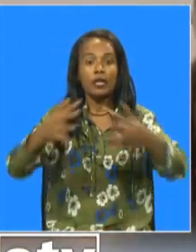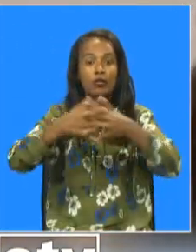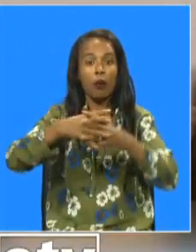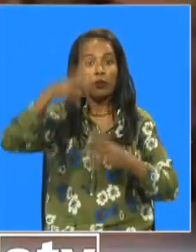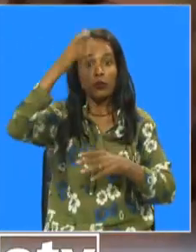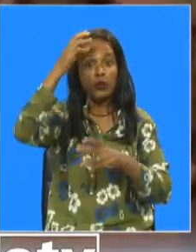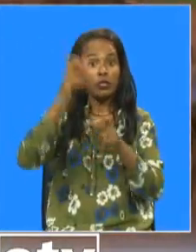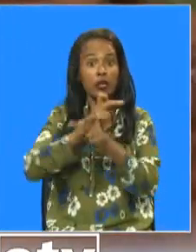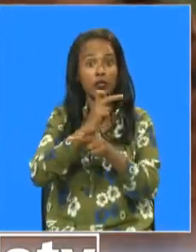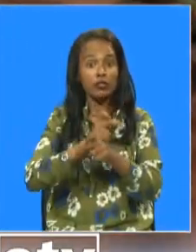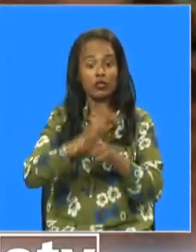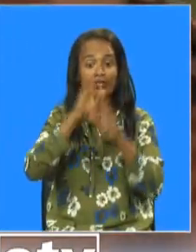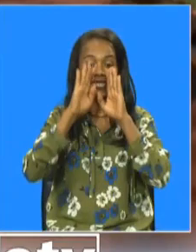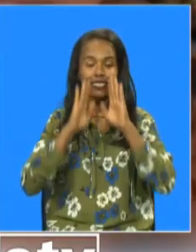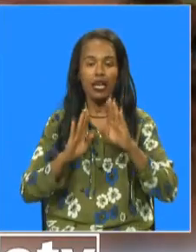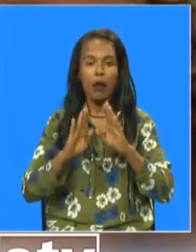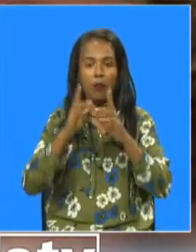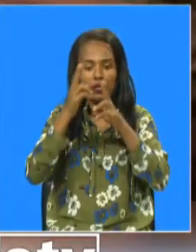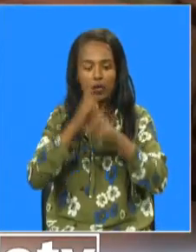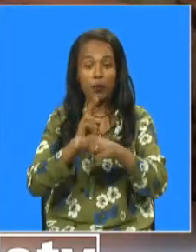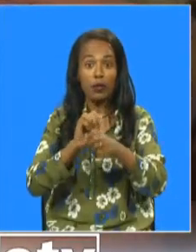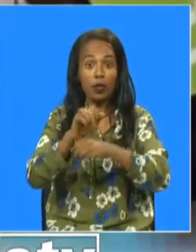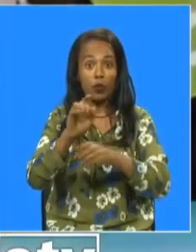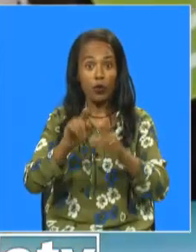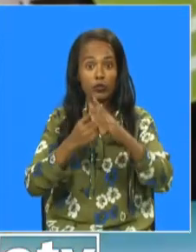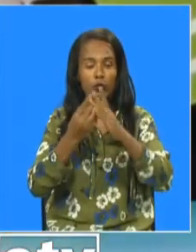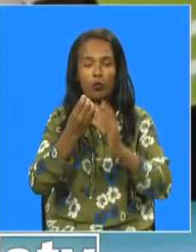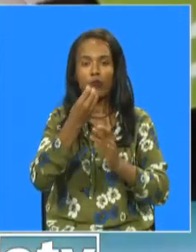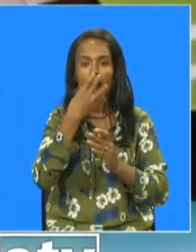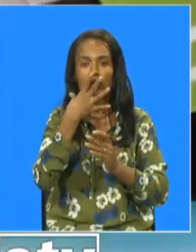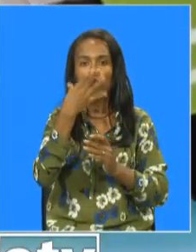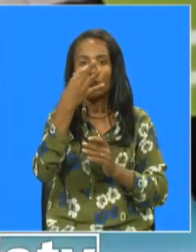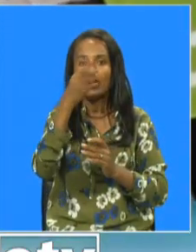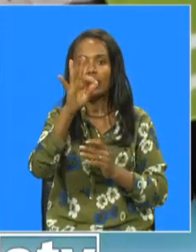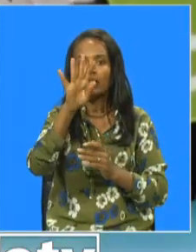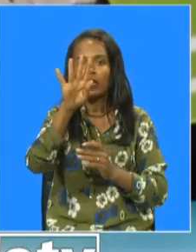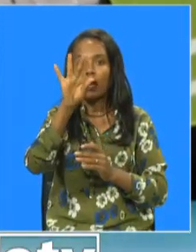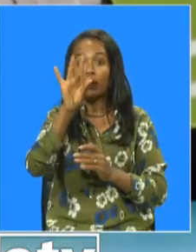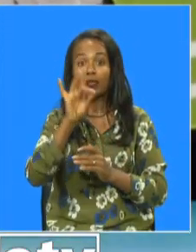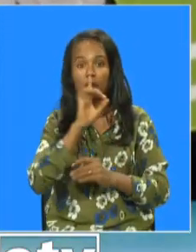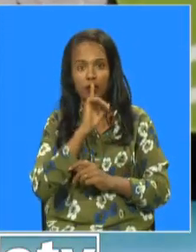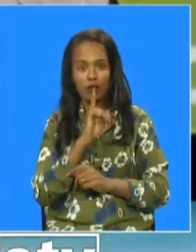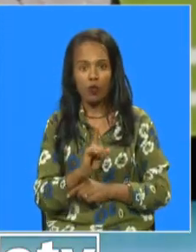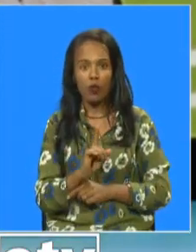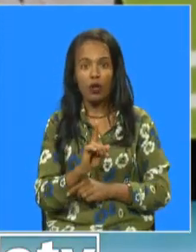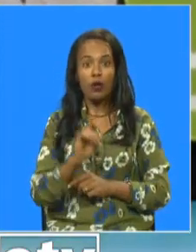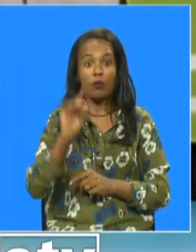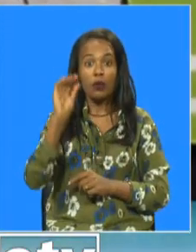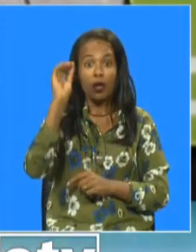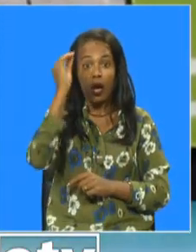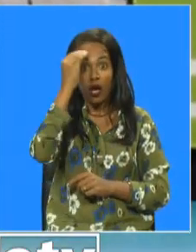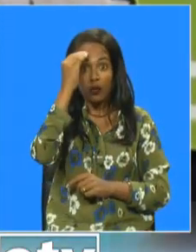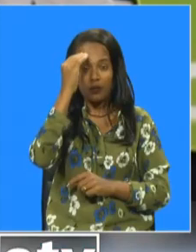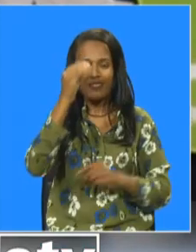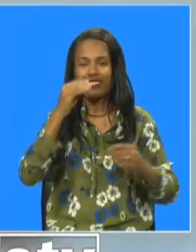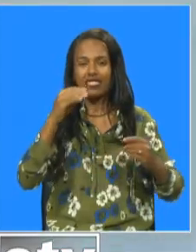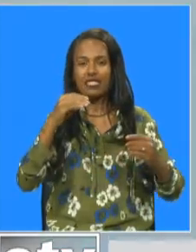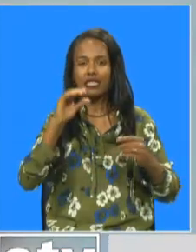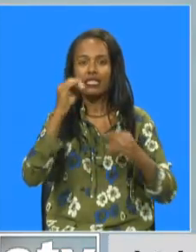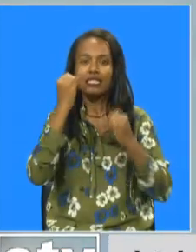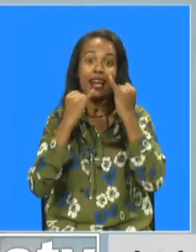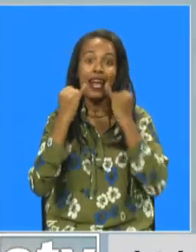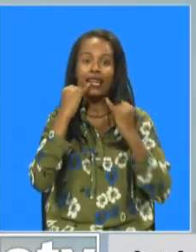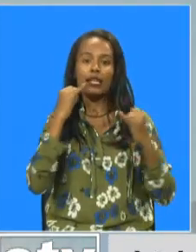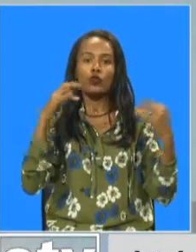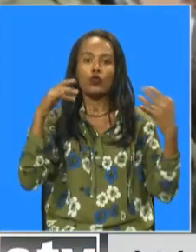የተባበሩት መንግስታት ድርጅት የሰላም ማስከበር ተልእኮን የጀመረው በፈረንጆቹ 1948 ላይ ነው። በአረብ እስራኤል ጦርነት ጊዜ